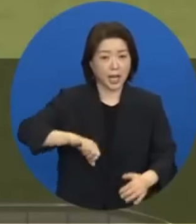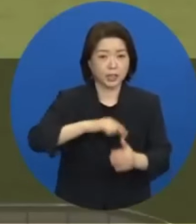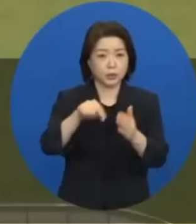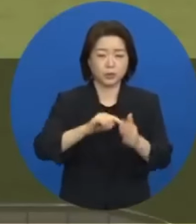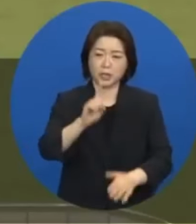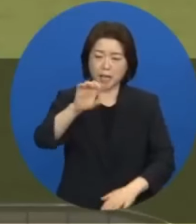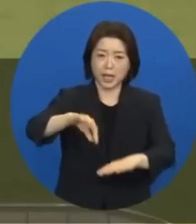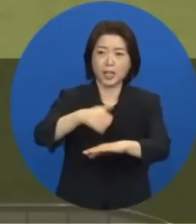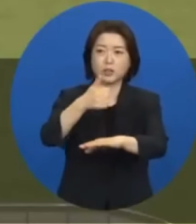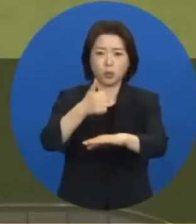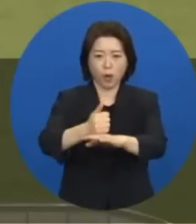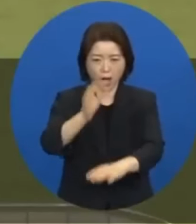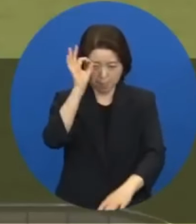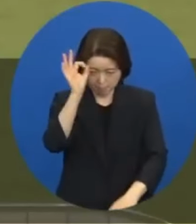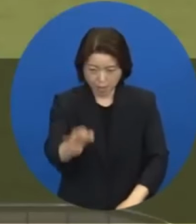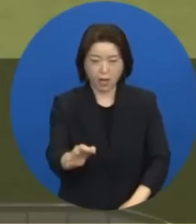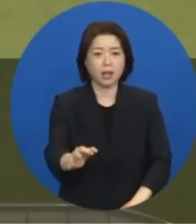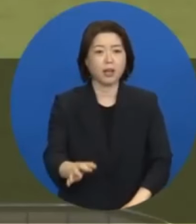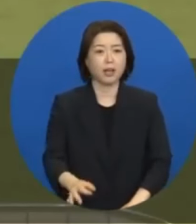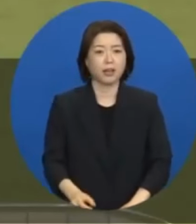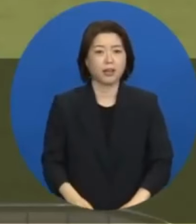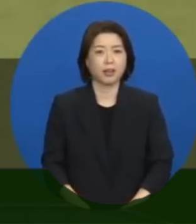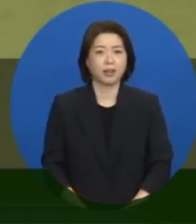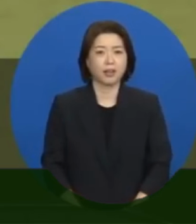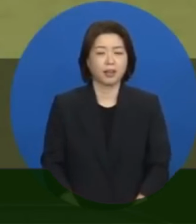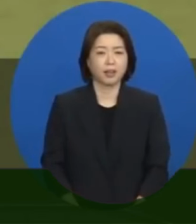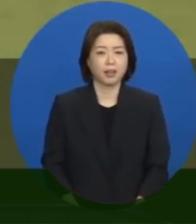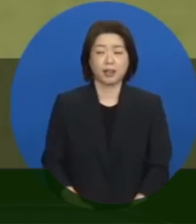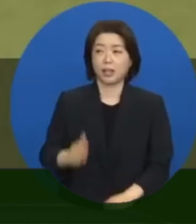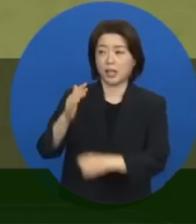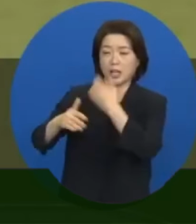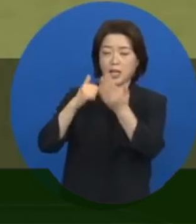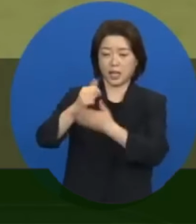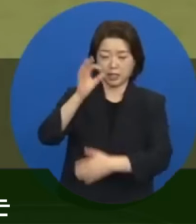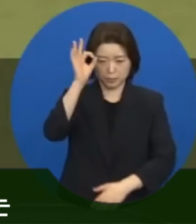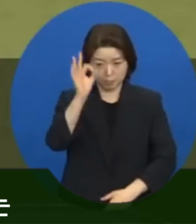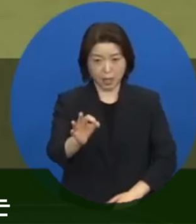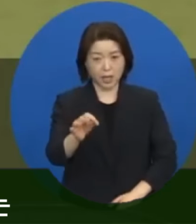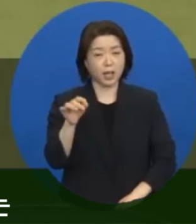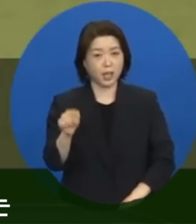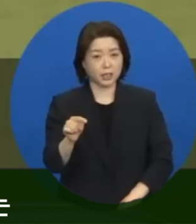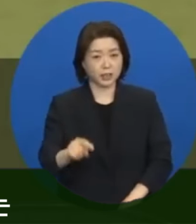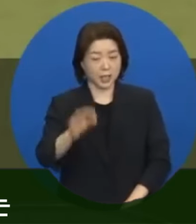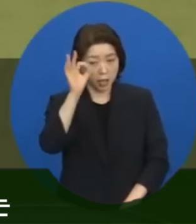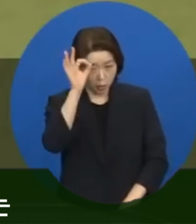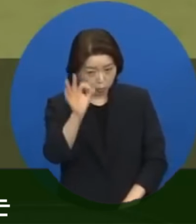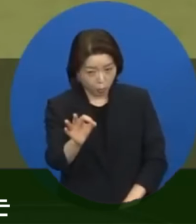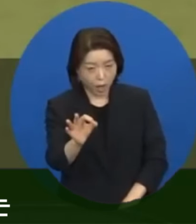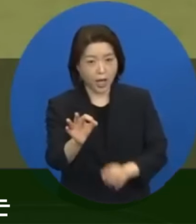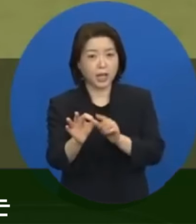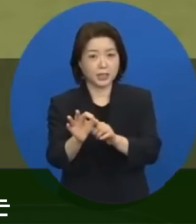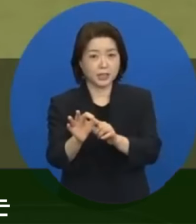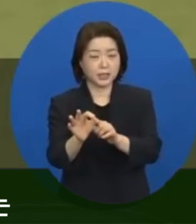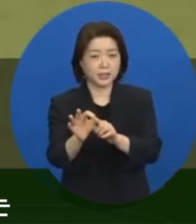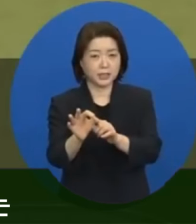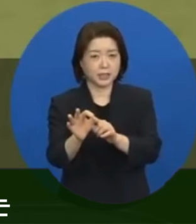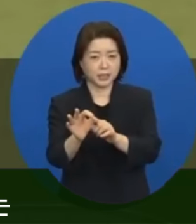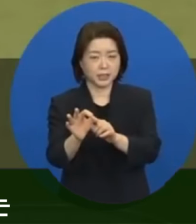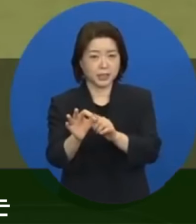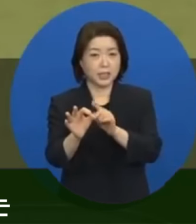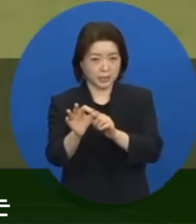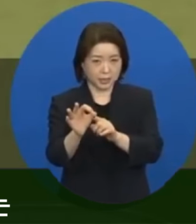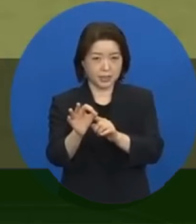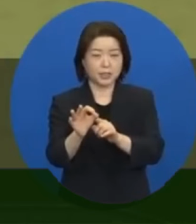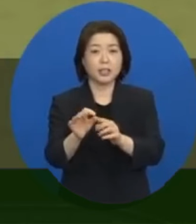왕을 보았느니라 하나님께서는 보셨다는 겁니다 여기서이 보았다고 하는 히브리어 하는